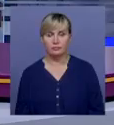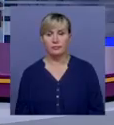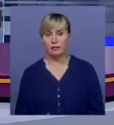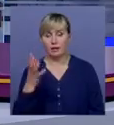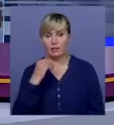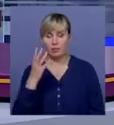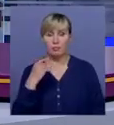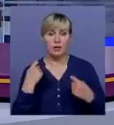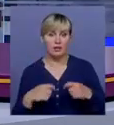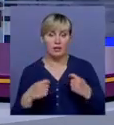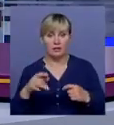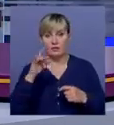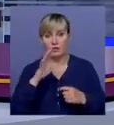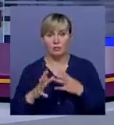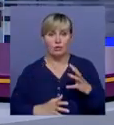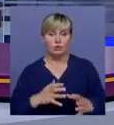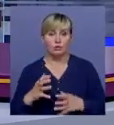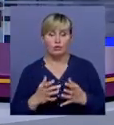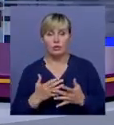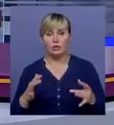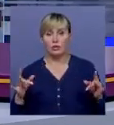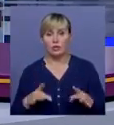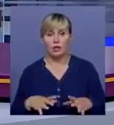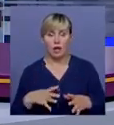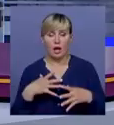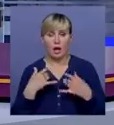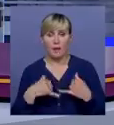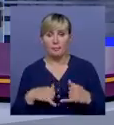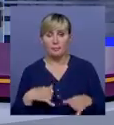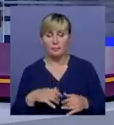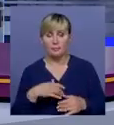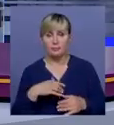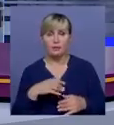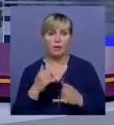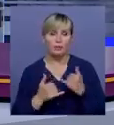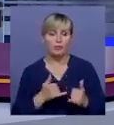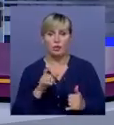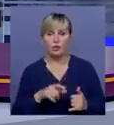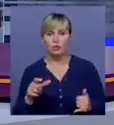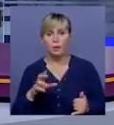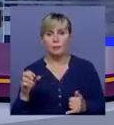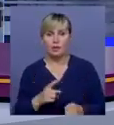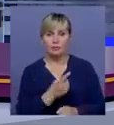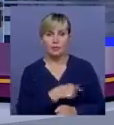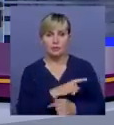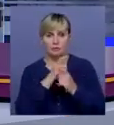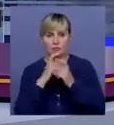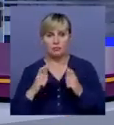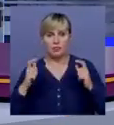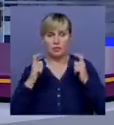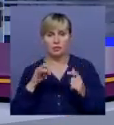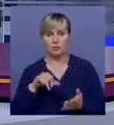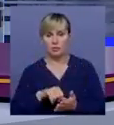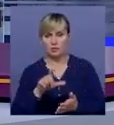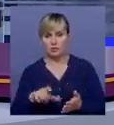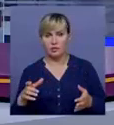В Алматы продавцы известной международной сети ресторанов общественного питания обслуживали клиентов без медицинских масок. Тем самым